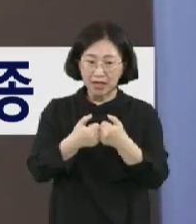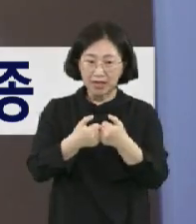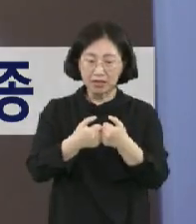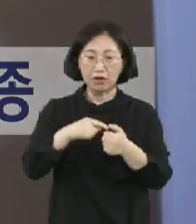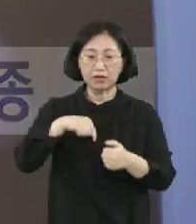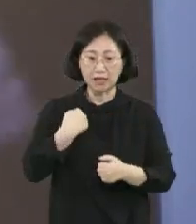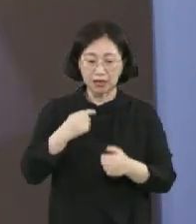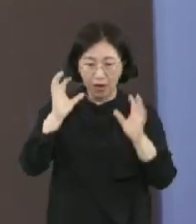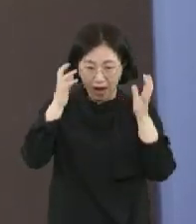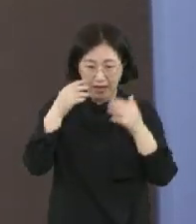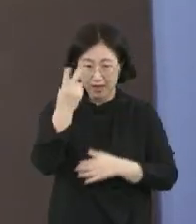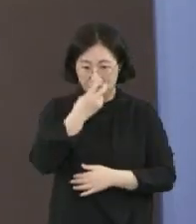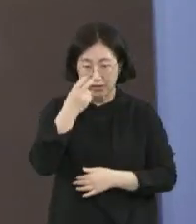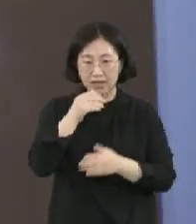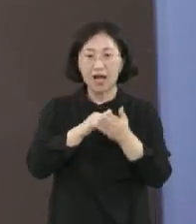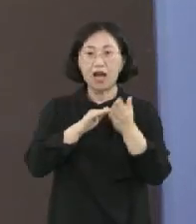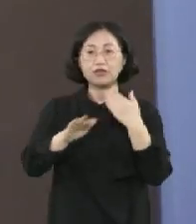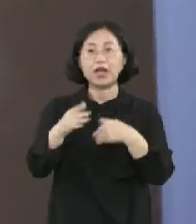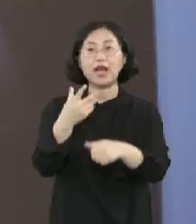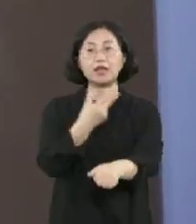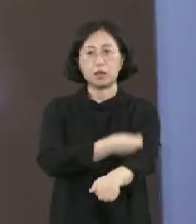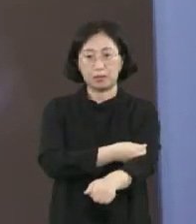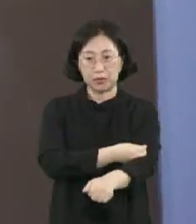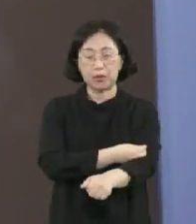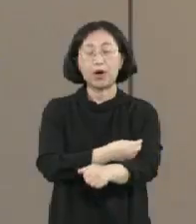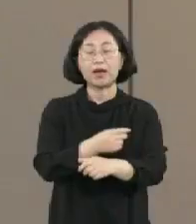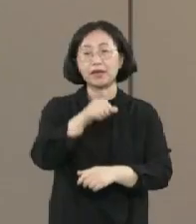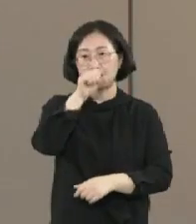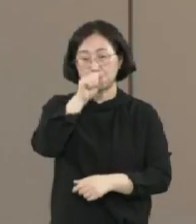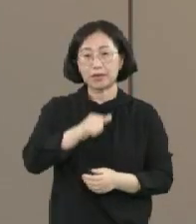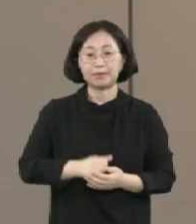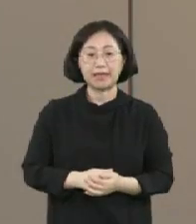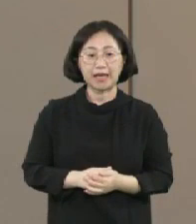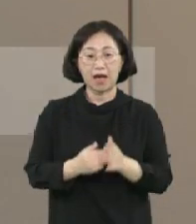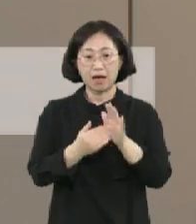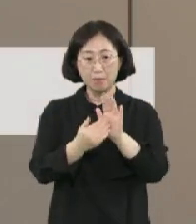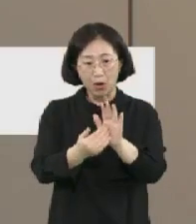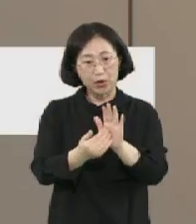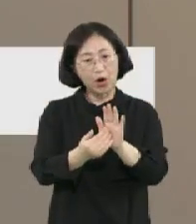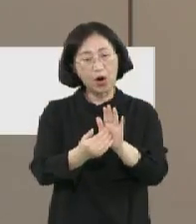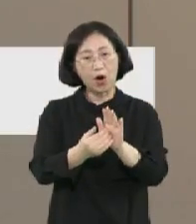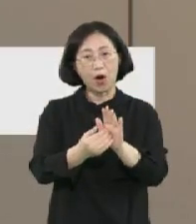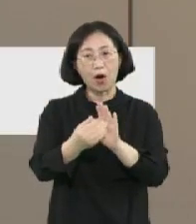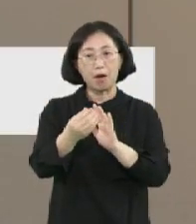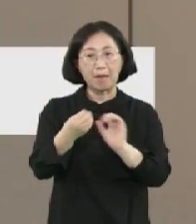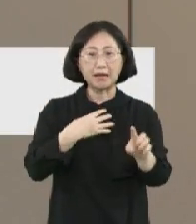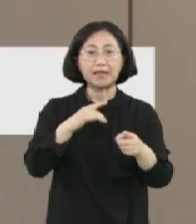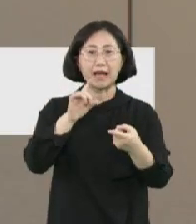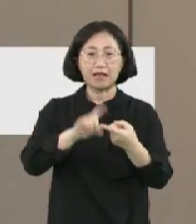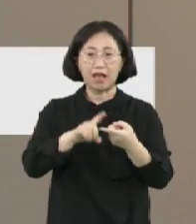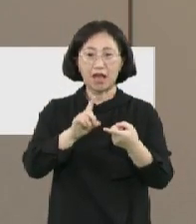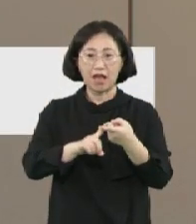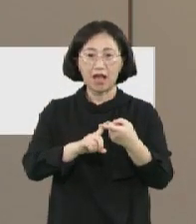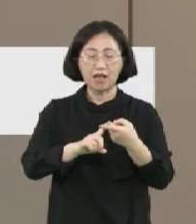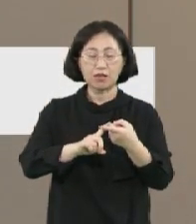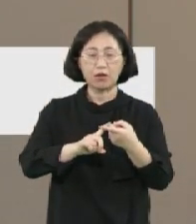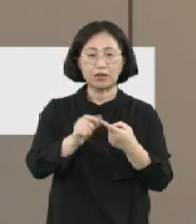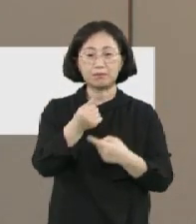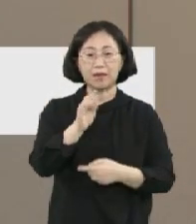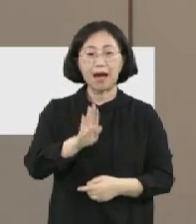태아의 상태를 진찰한 뒤 접종하는 게 좋습니다. 면역 반응에 의한 합병증이 올 가능성이 조금 더 증가하기